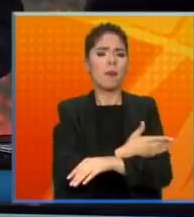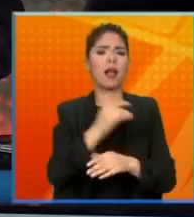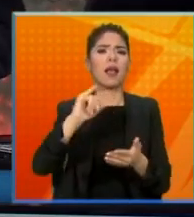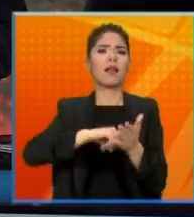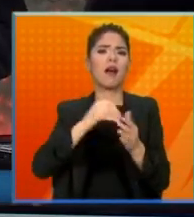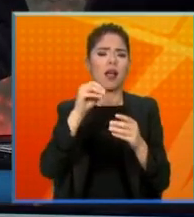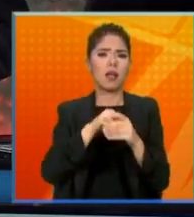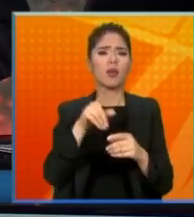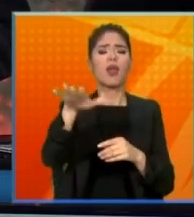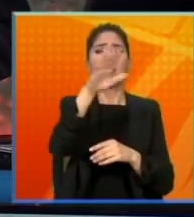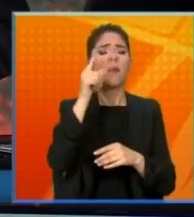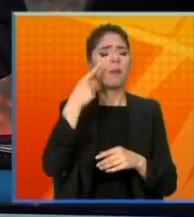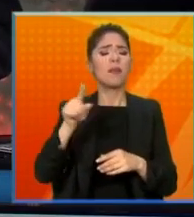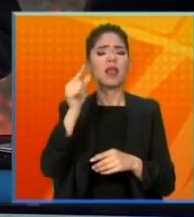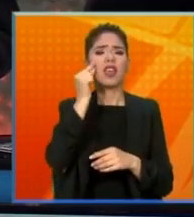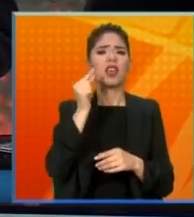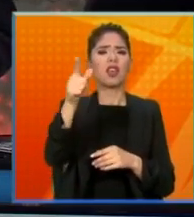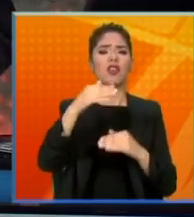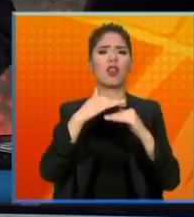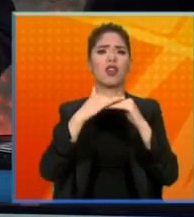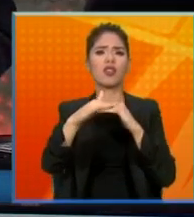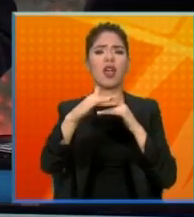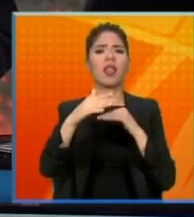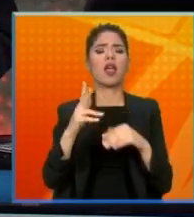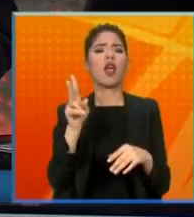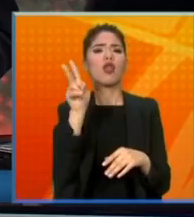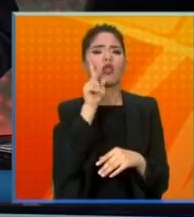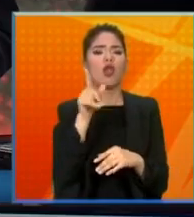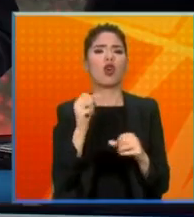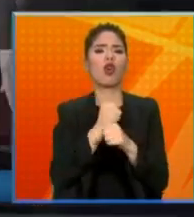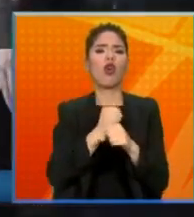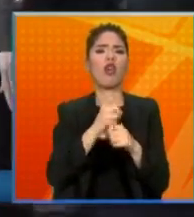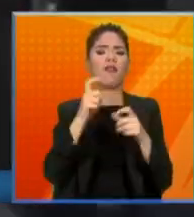binlerce kişi şehide son görevlerini yerine getirmek için bir aradaydı.